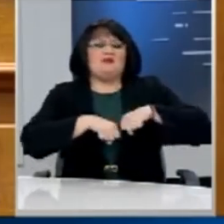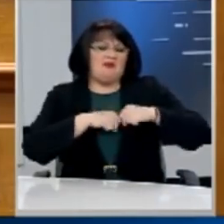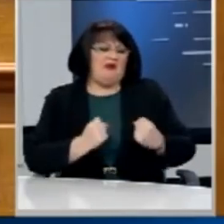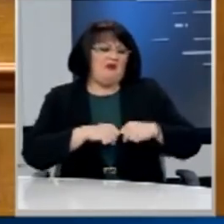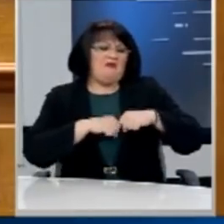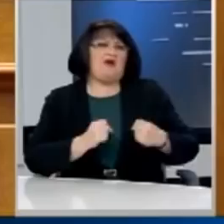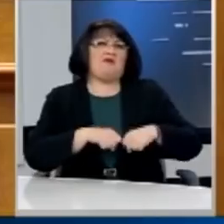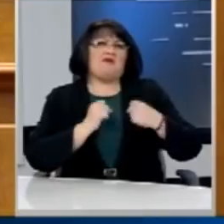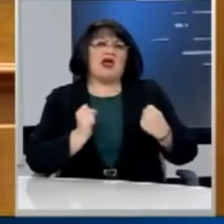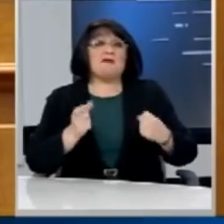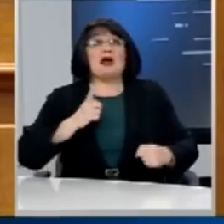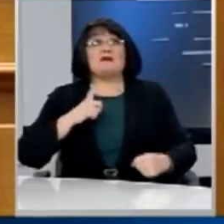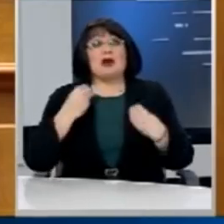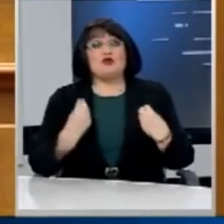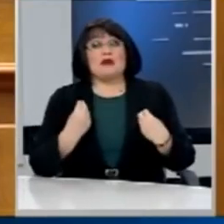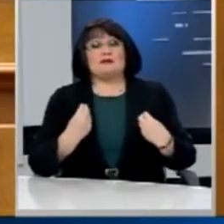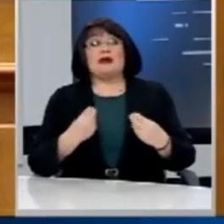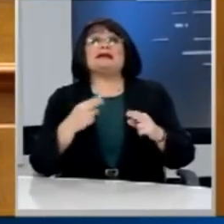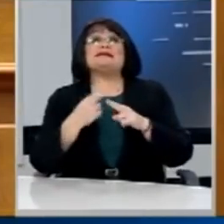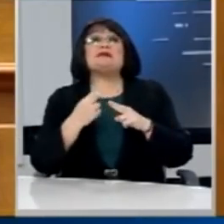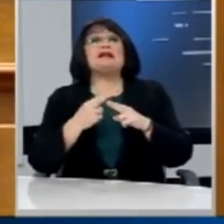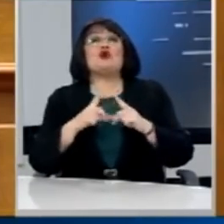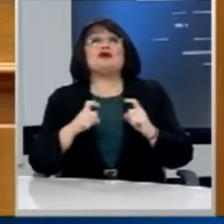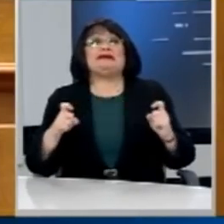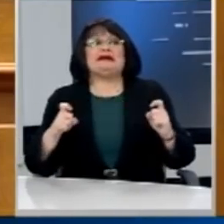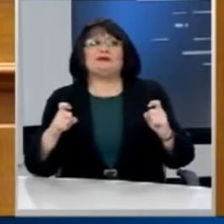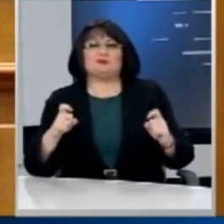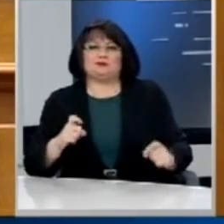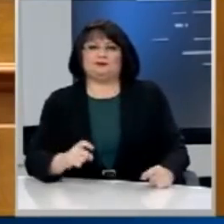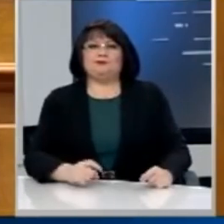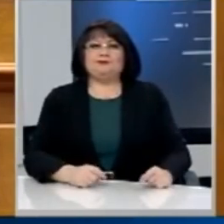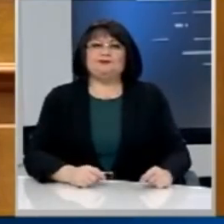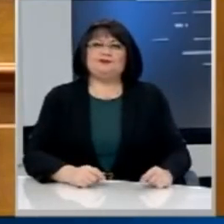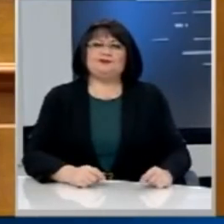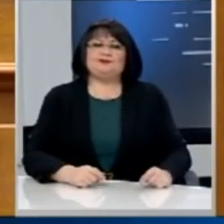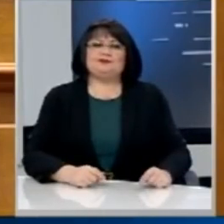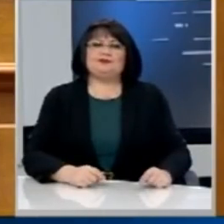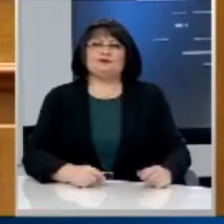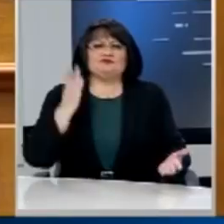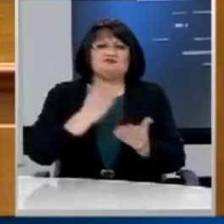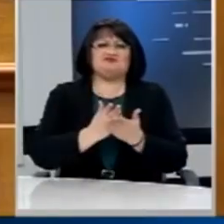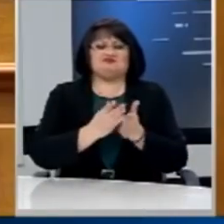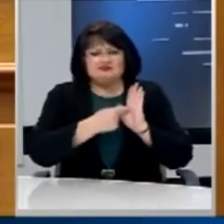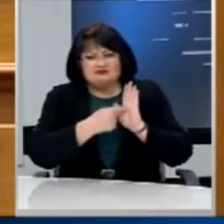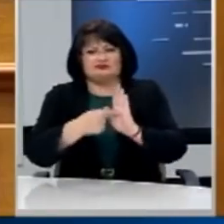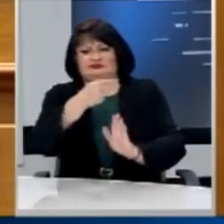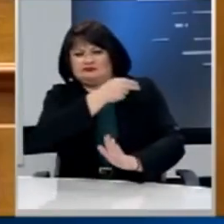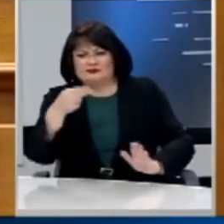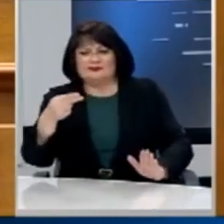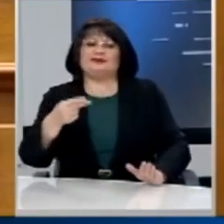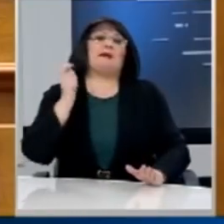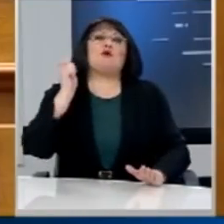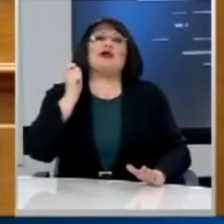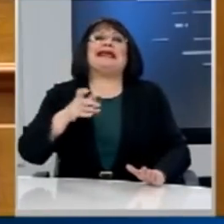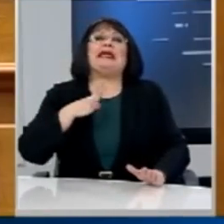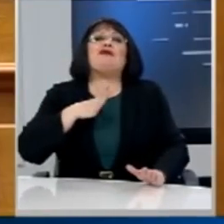απογοητεύσεων. Το σημαντικό, ωστόσο, είναι να διατυπώνεται αποφασιστικά η